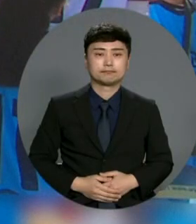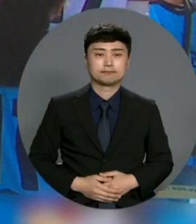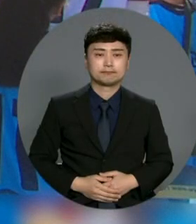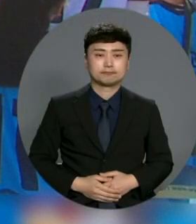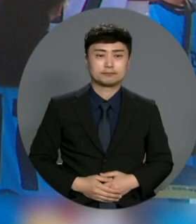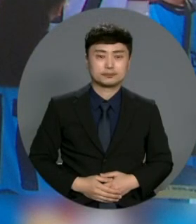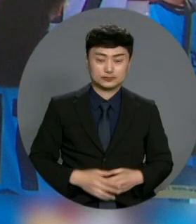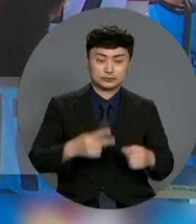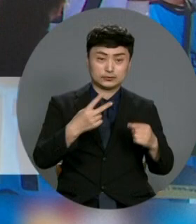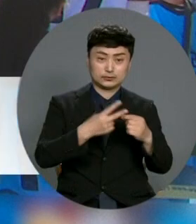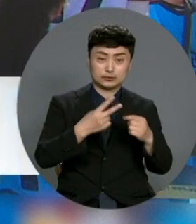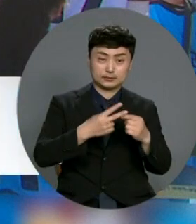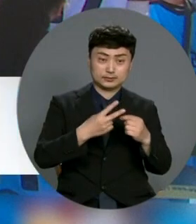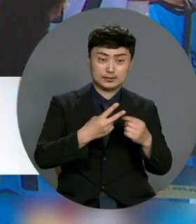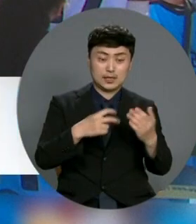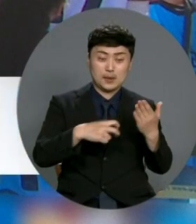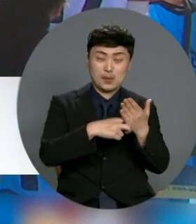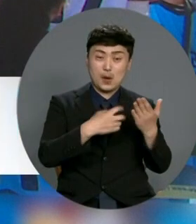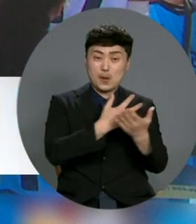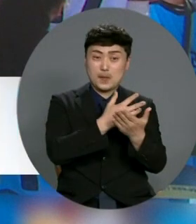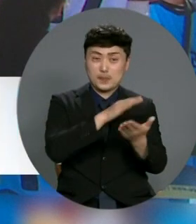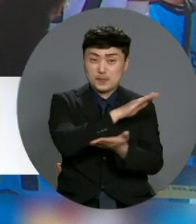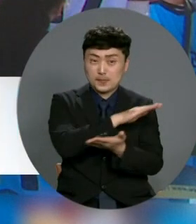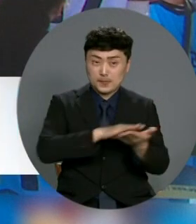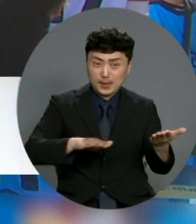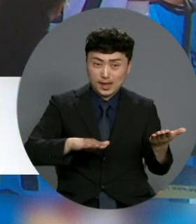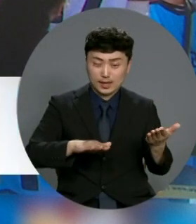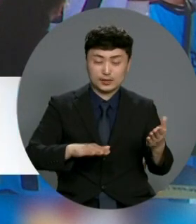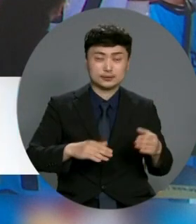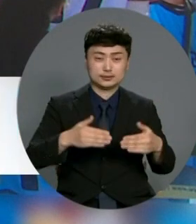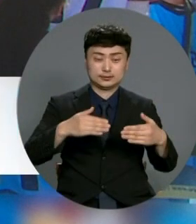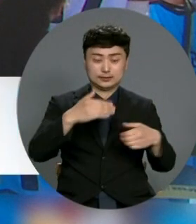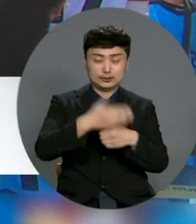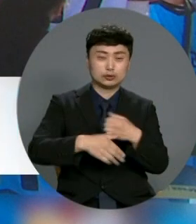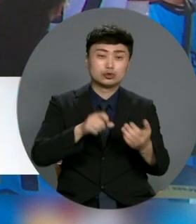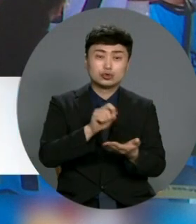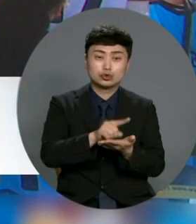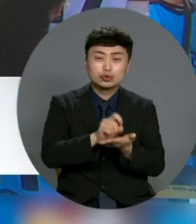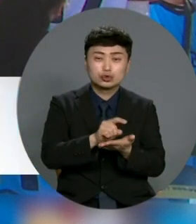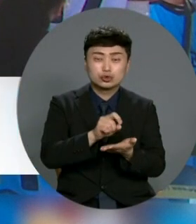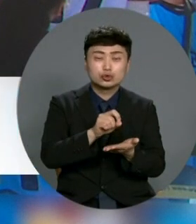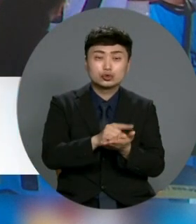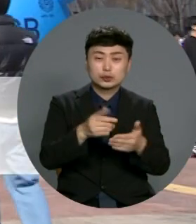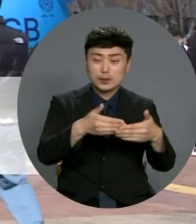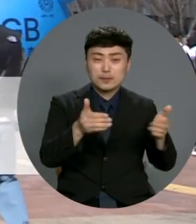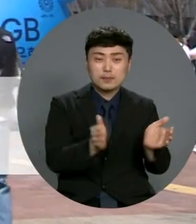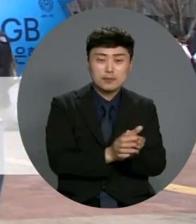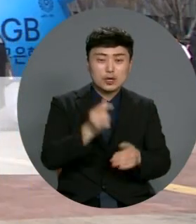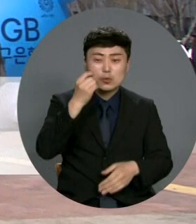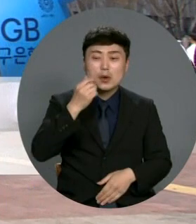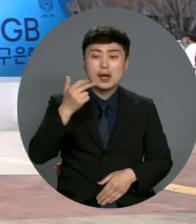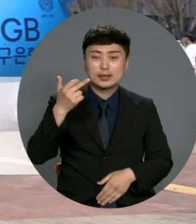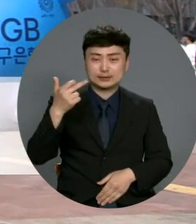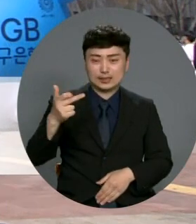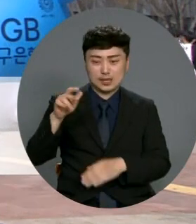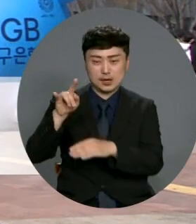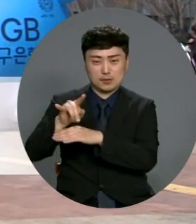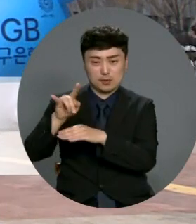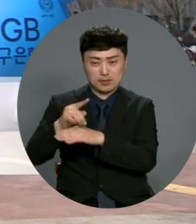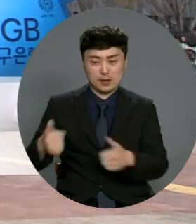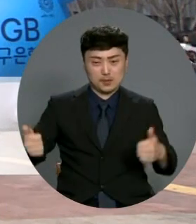시즌 두 번째 매진을 기록한 대구FC가 어린이날 펼쳐지는 울산 현대와의 홈 맞대결에 앞서 축하 행사를